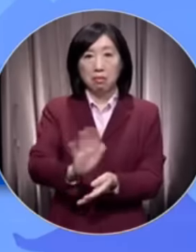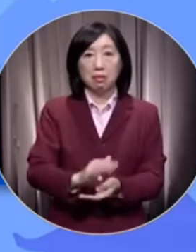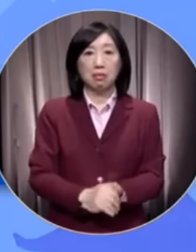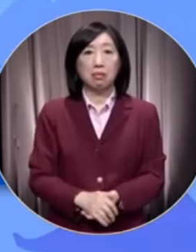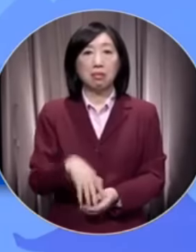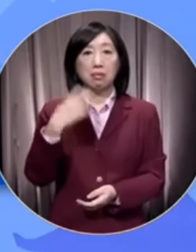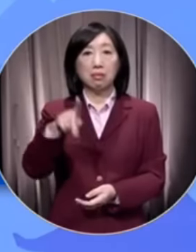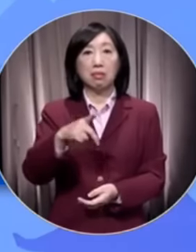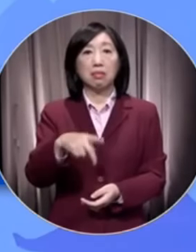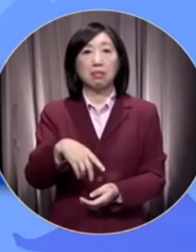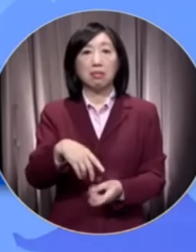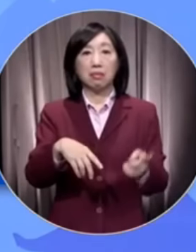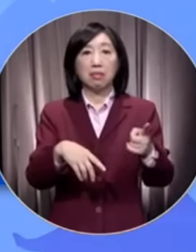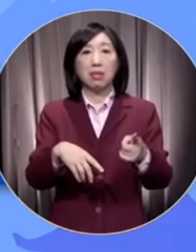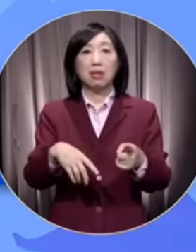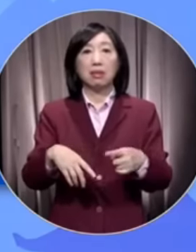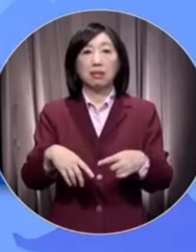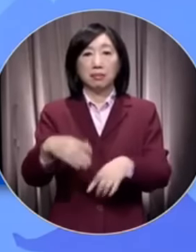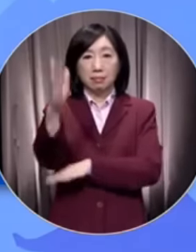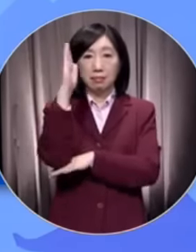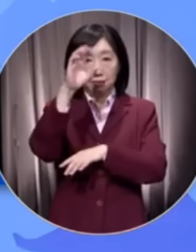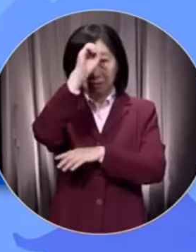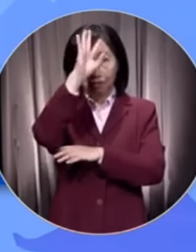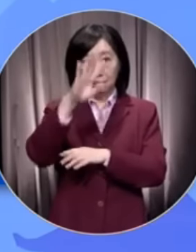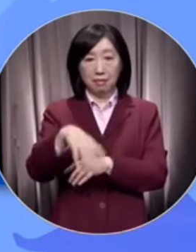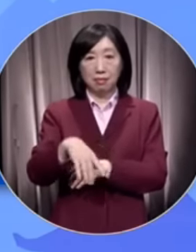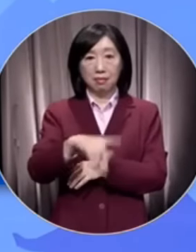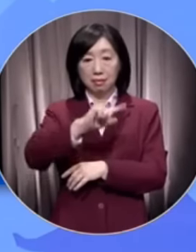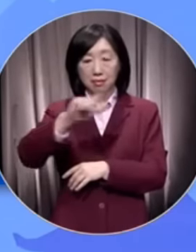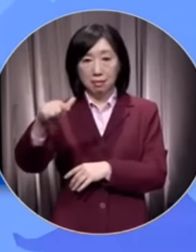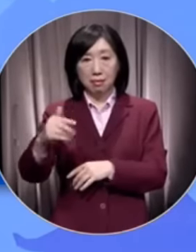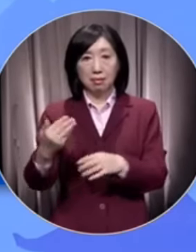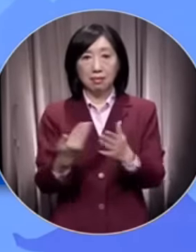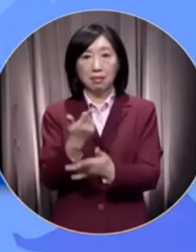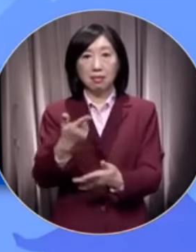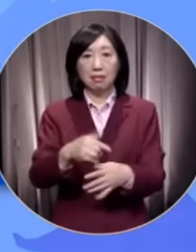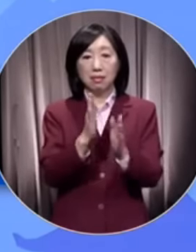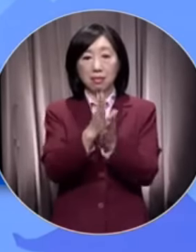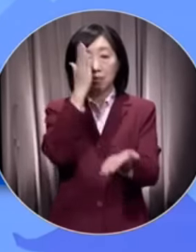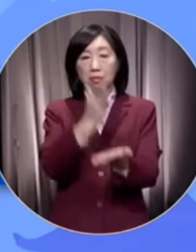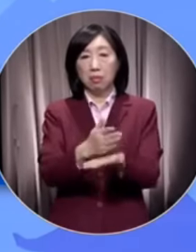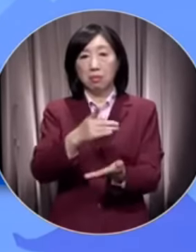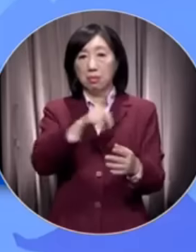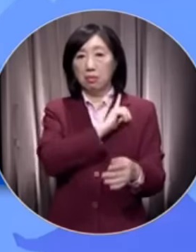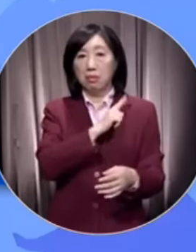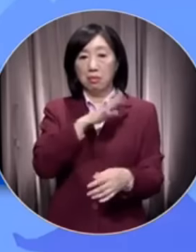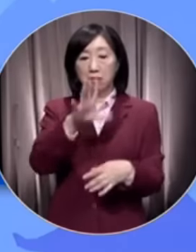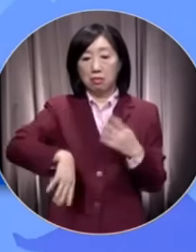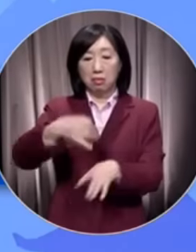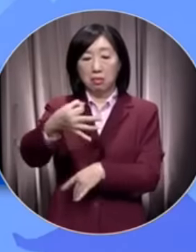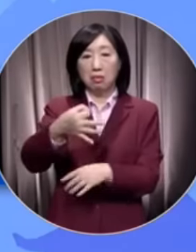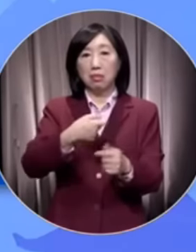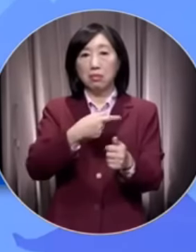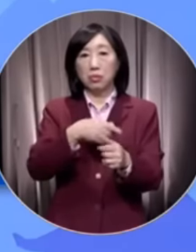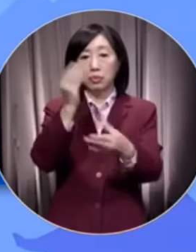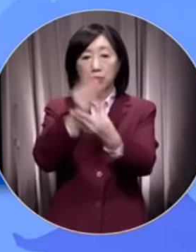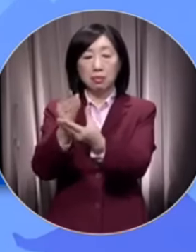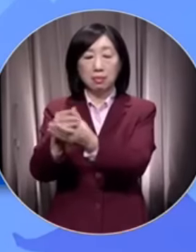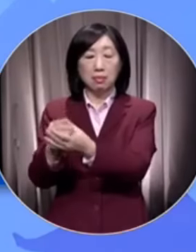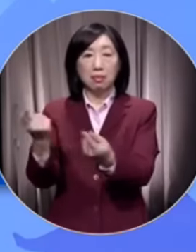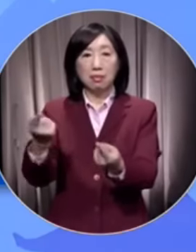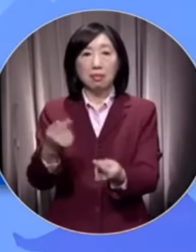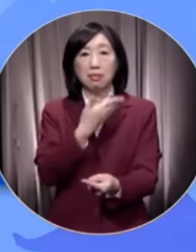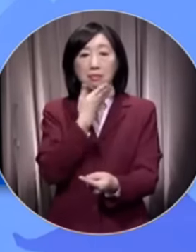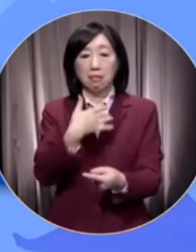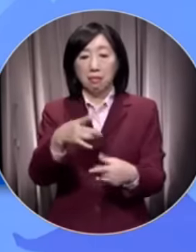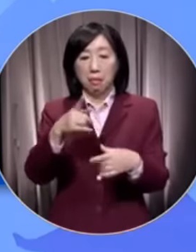定政党的收入来源，杜绝政党投资盈利事业，让民主更深化，让竞争更公